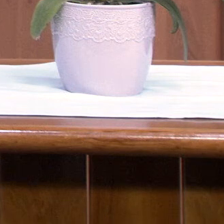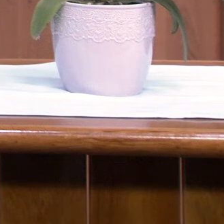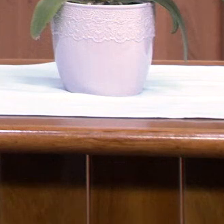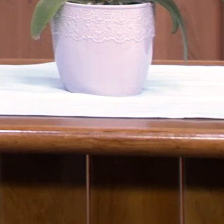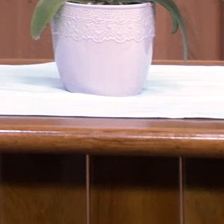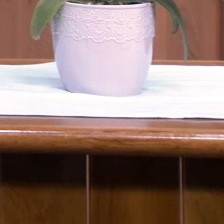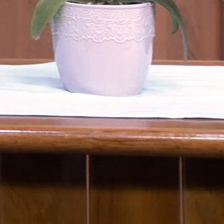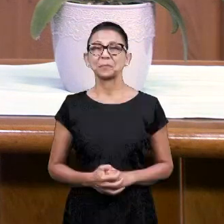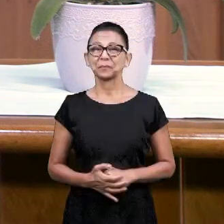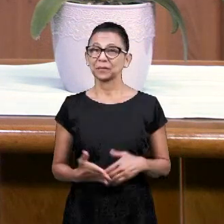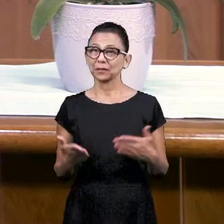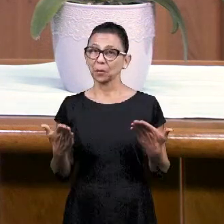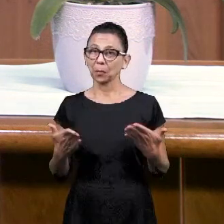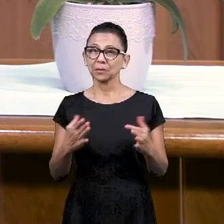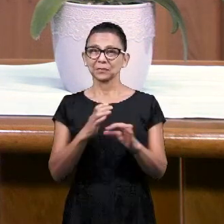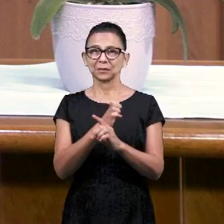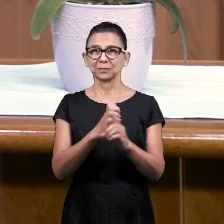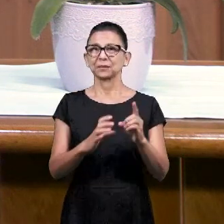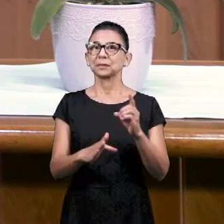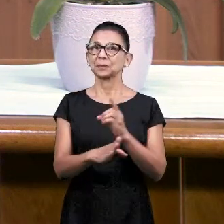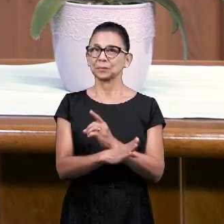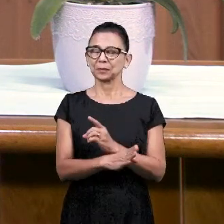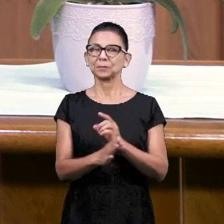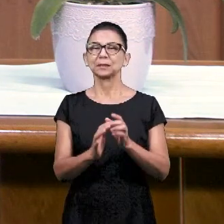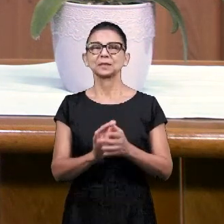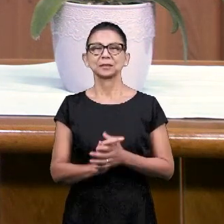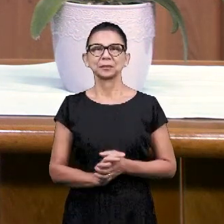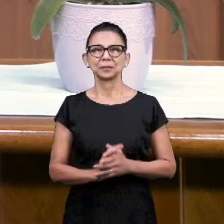Je salue à tous dans la paix du Seigneur Jésus.